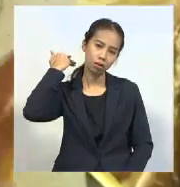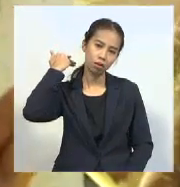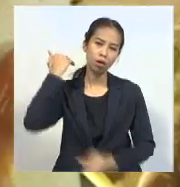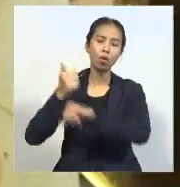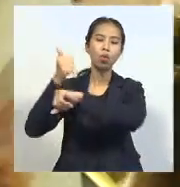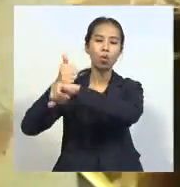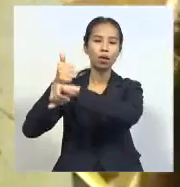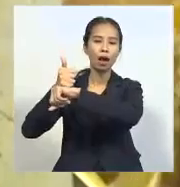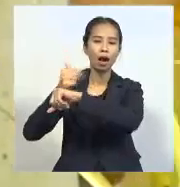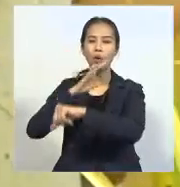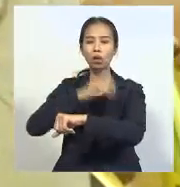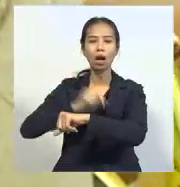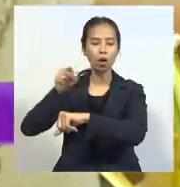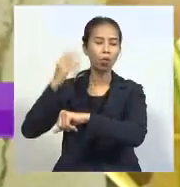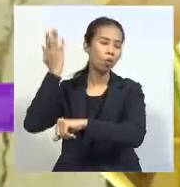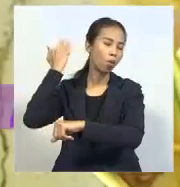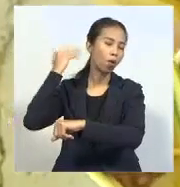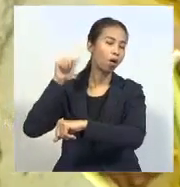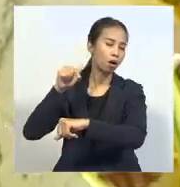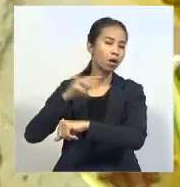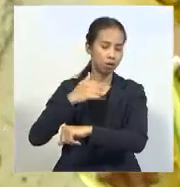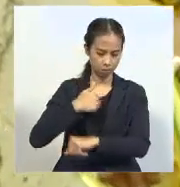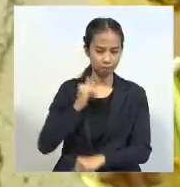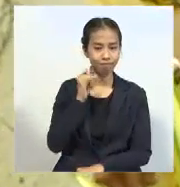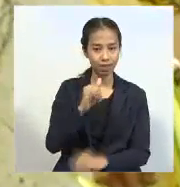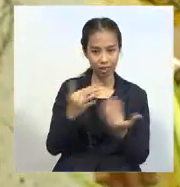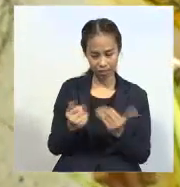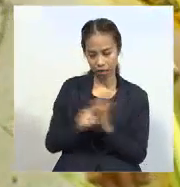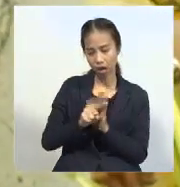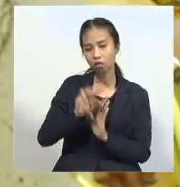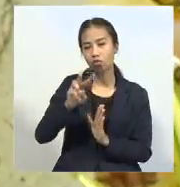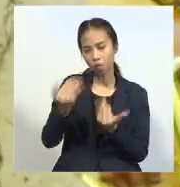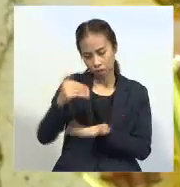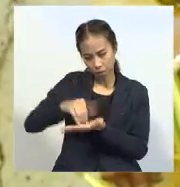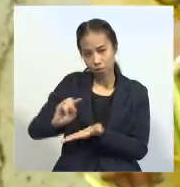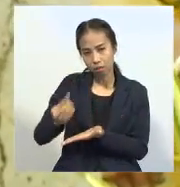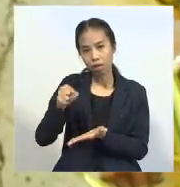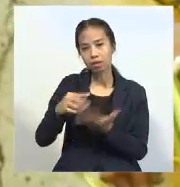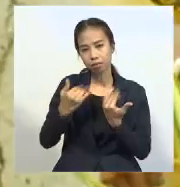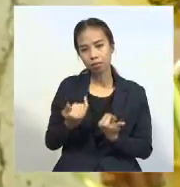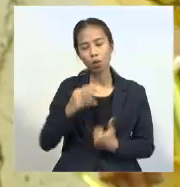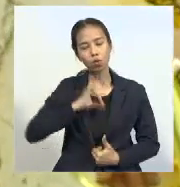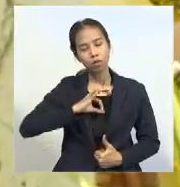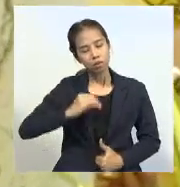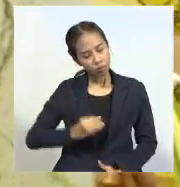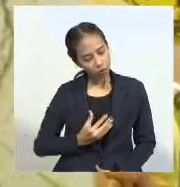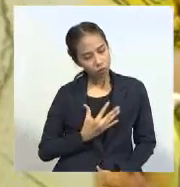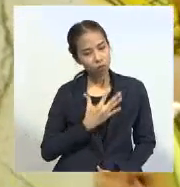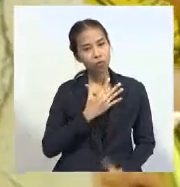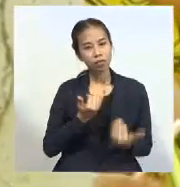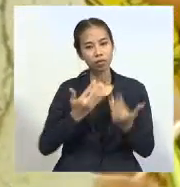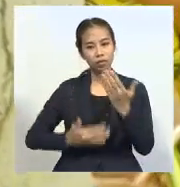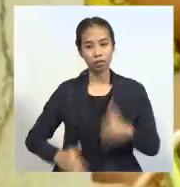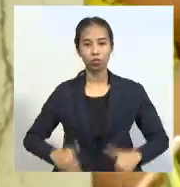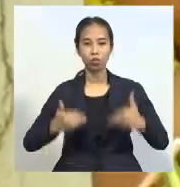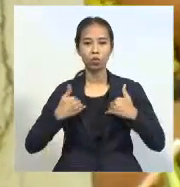จอนปอนมาแล้วก็คราวนี้เป็นครั้งรู้สึกปิติยินดีเป็นอย่างมากเลยนะคะในชีวิตนี้ก็